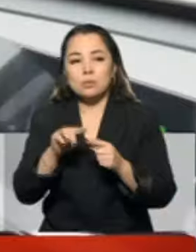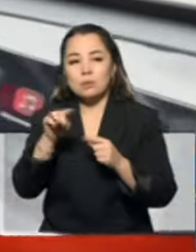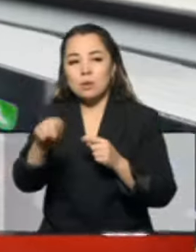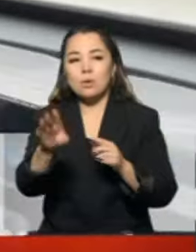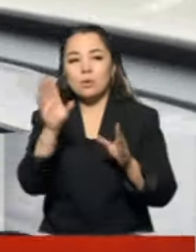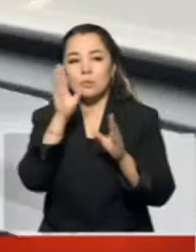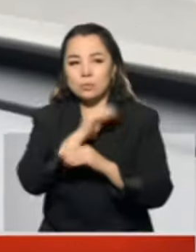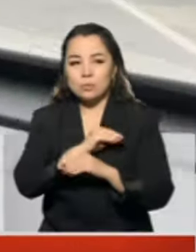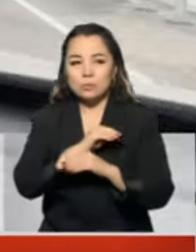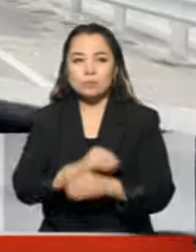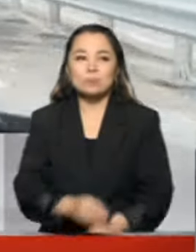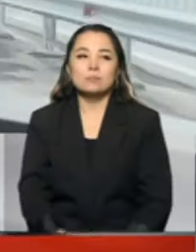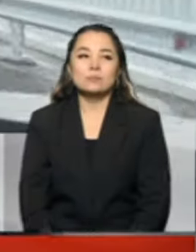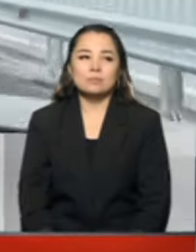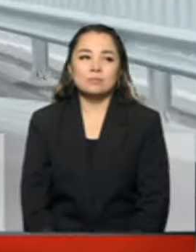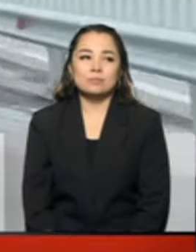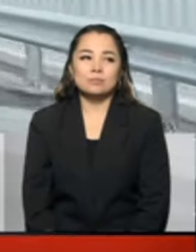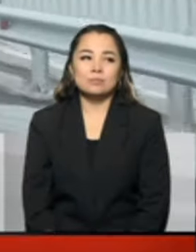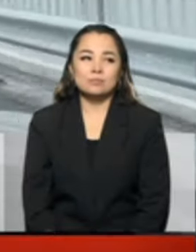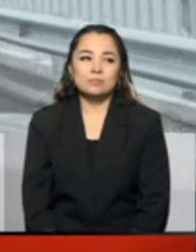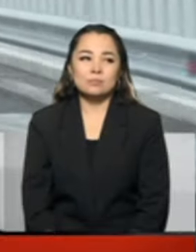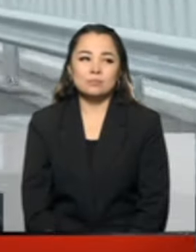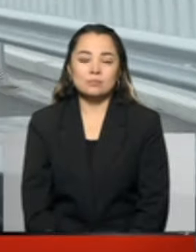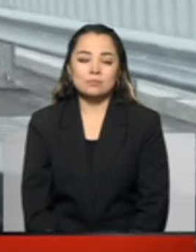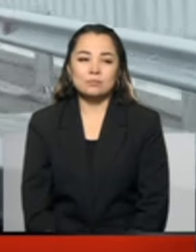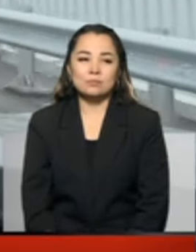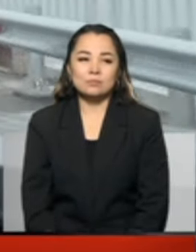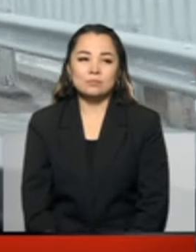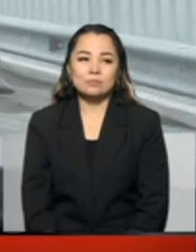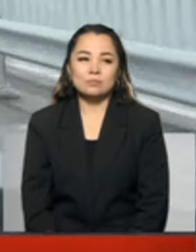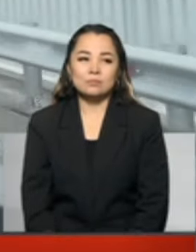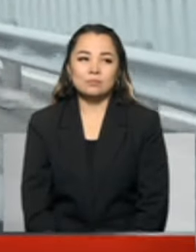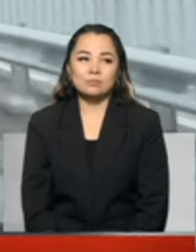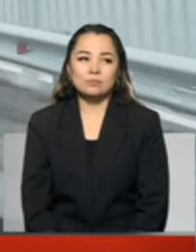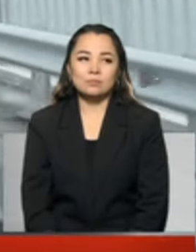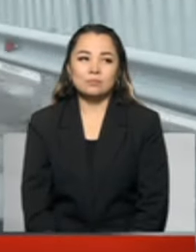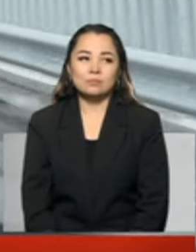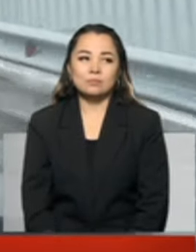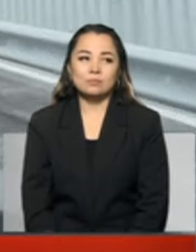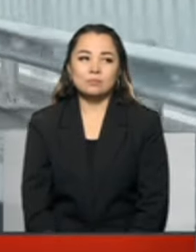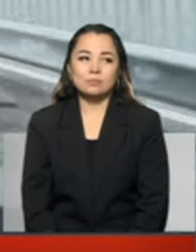жүріп өттім. Досжан Маратұлы, Олжас Берікбаев, Бауыржан Бүрлібаев, Ұлттық арна.